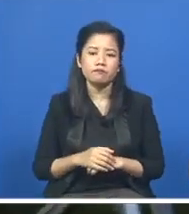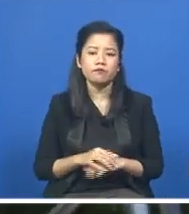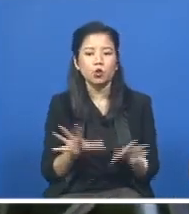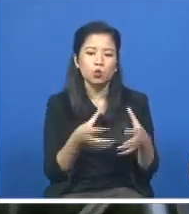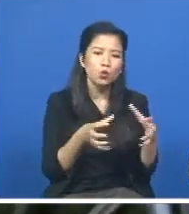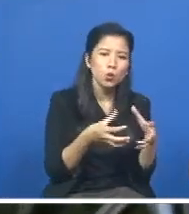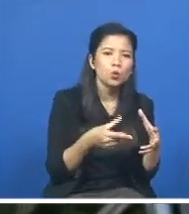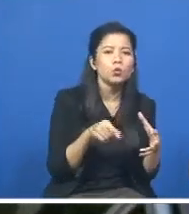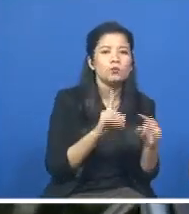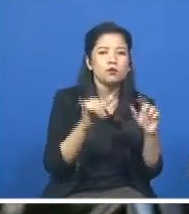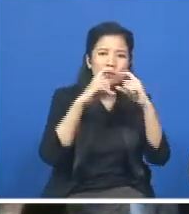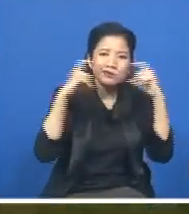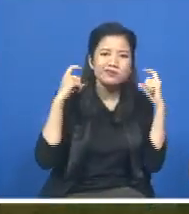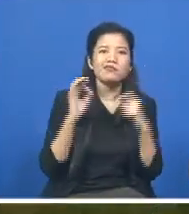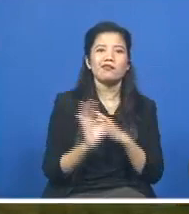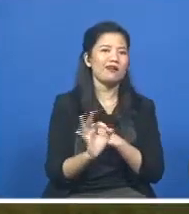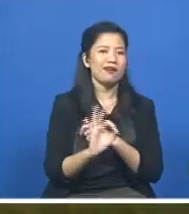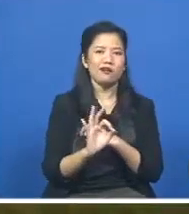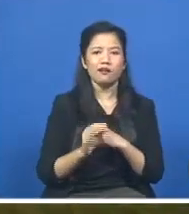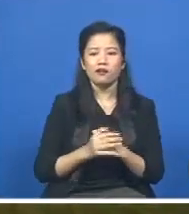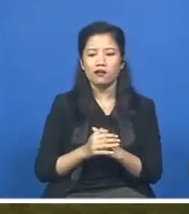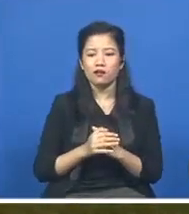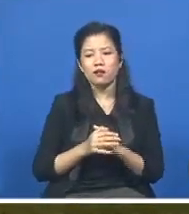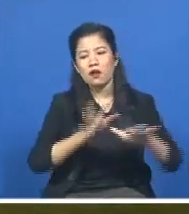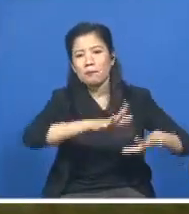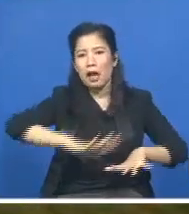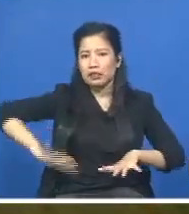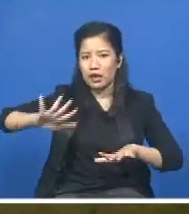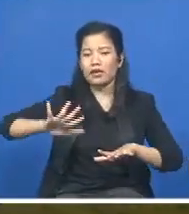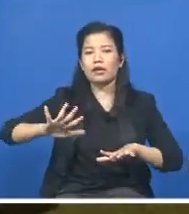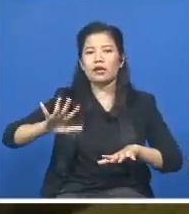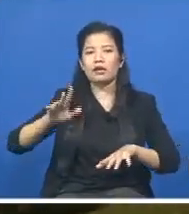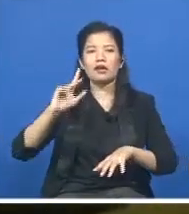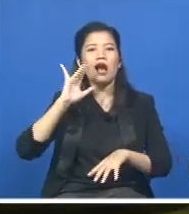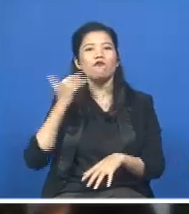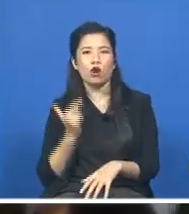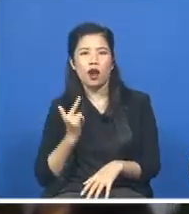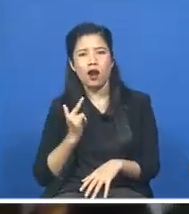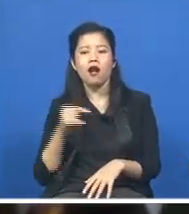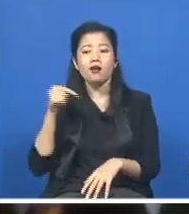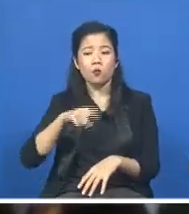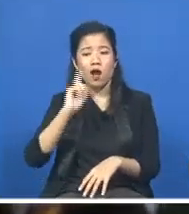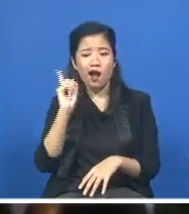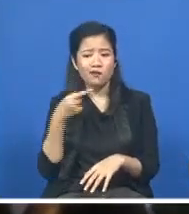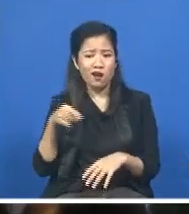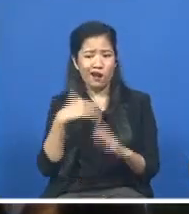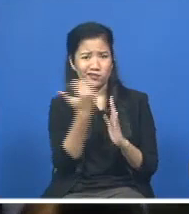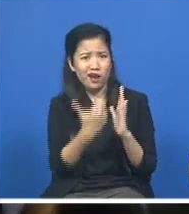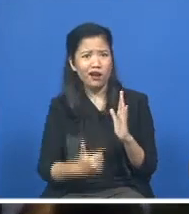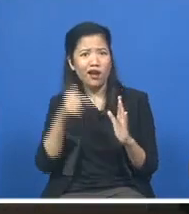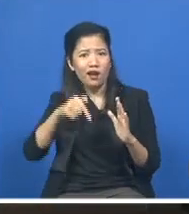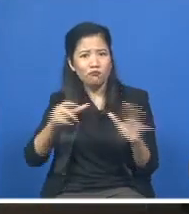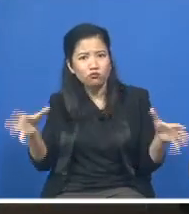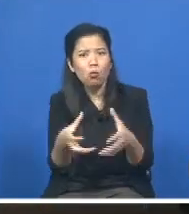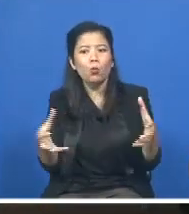berkerumun tanpa mengenakan masker. Di pantai Newport, California, sebuah pagelaran tetap diadakan di tengah jumlah kasus COVID-19